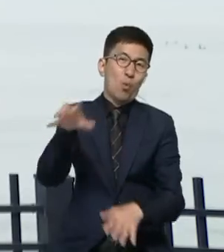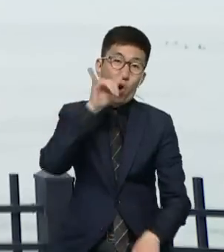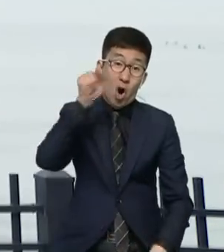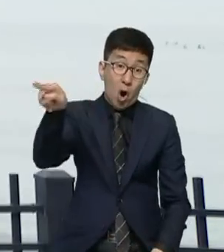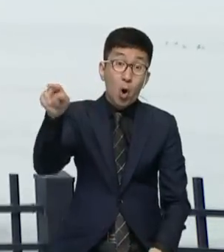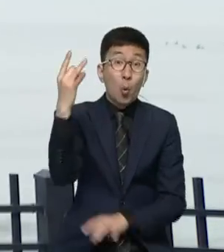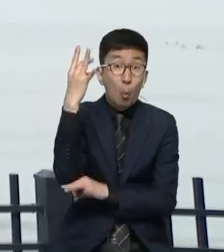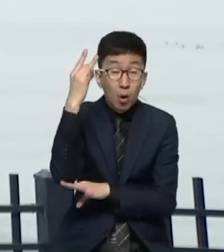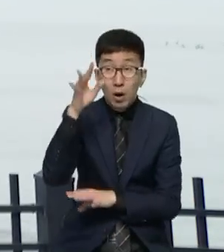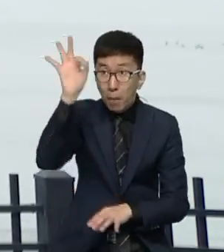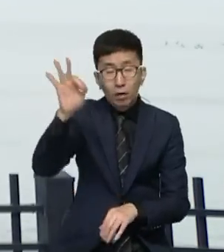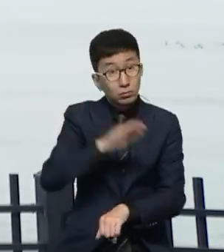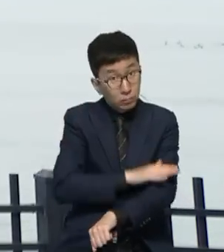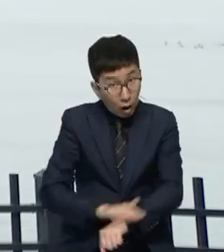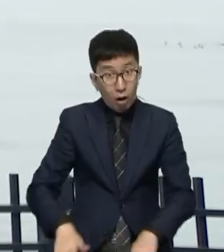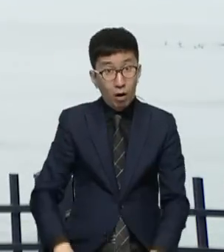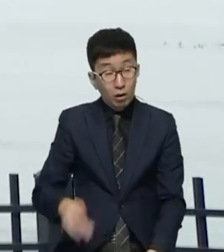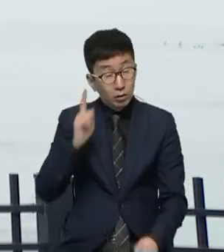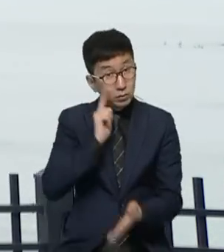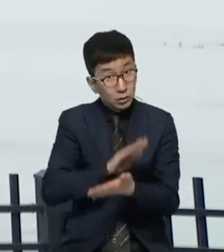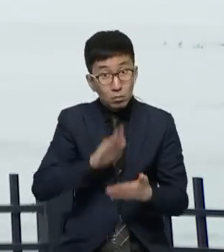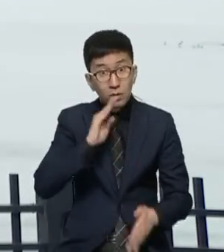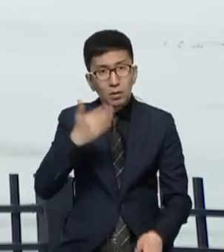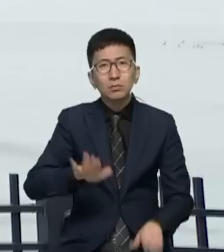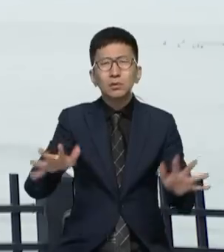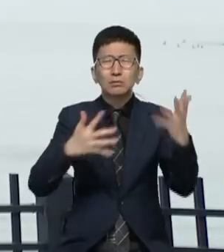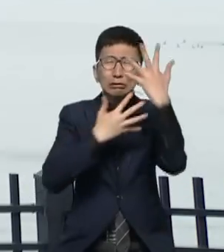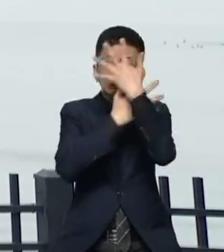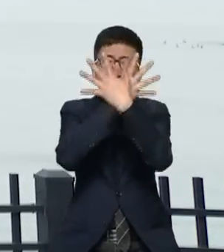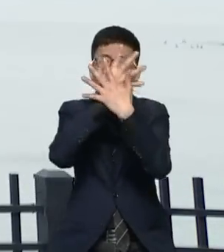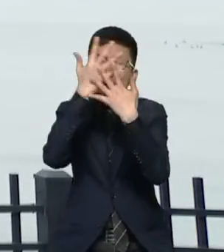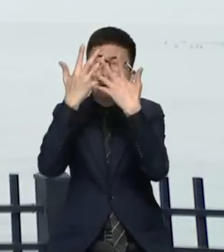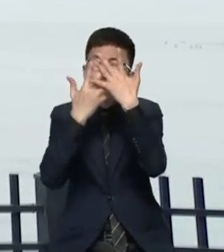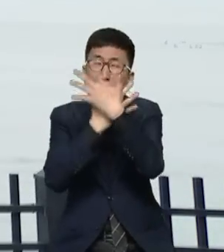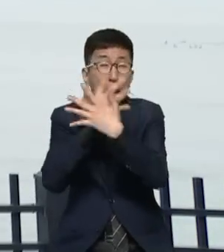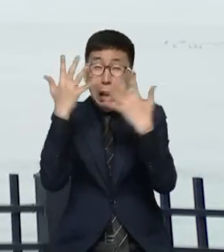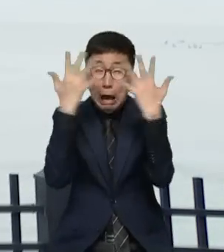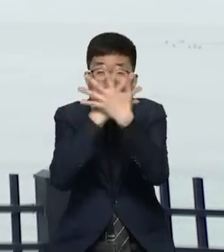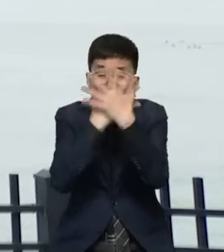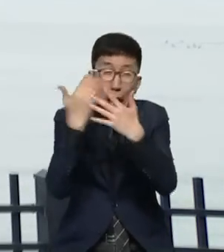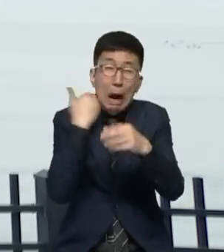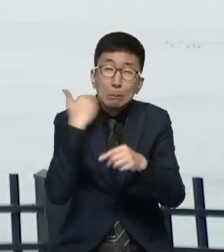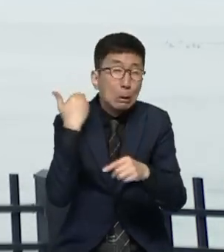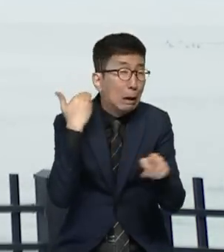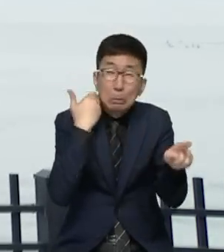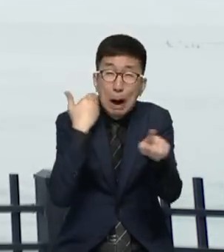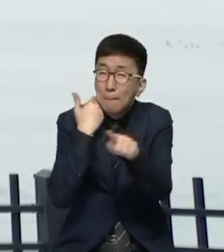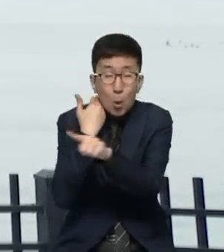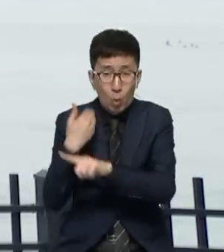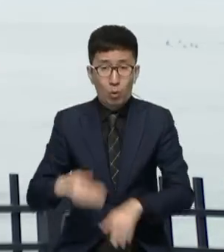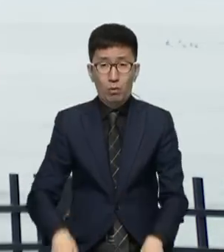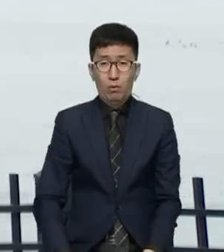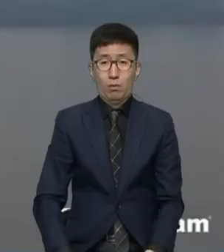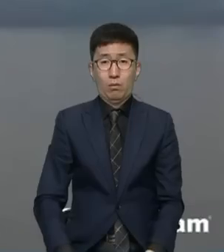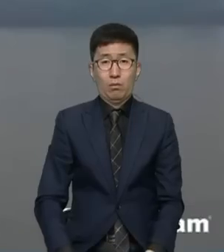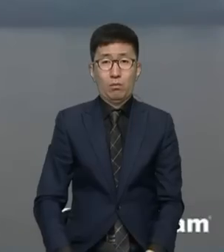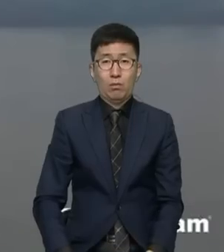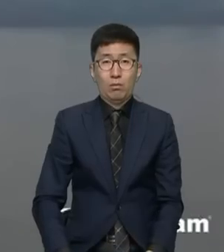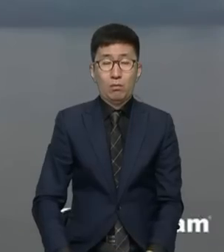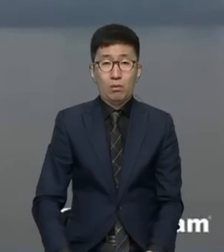이곳에서 굉장히 잘 보이지만 지금은 보시다시피 미세먼지가 너무 짙어서 아예 이 뉴욕의 건물 숲이 보이지가 않을